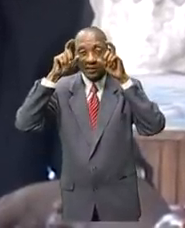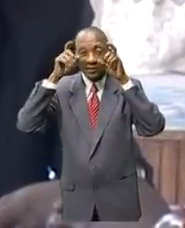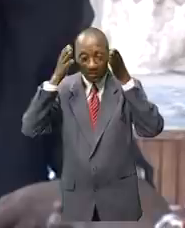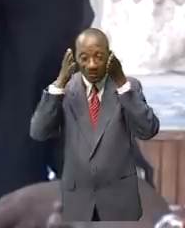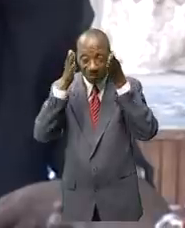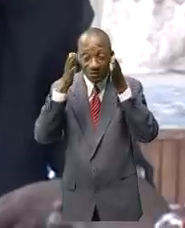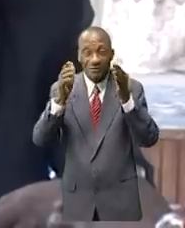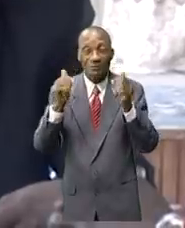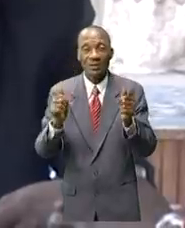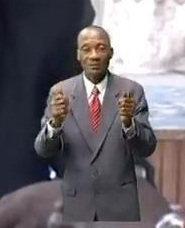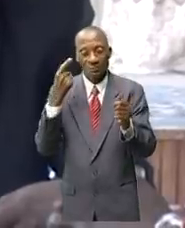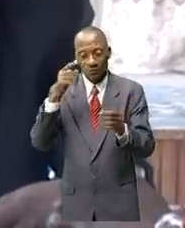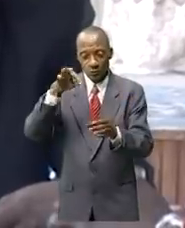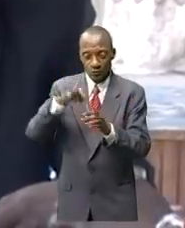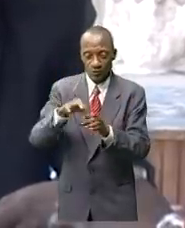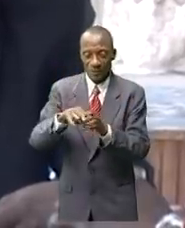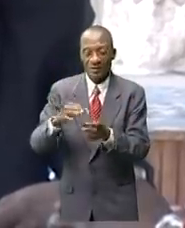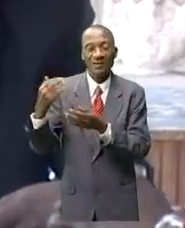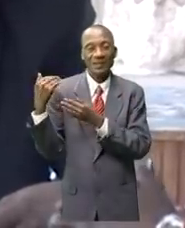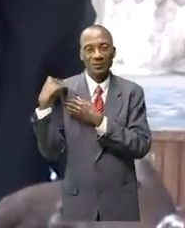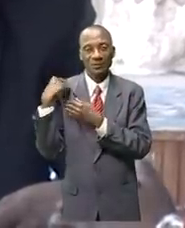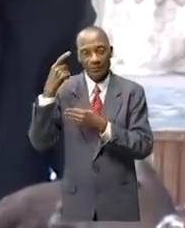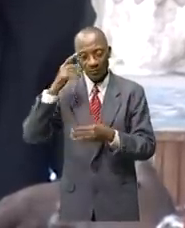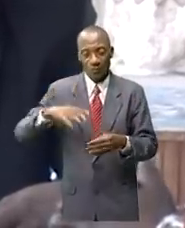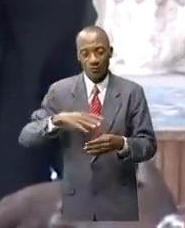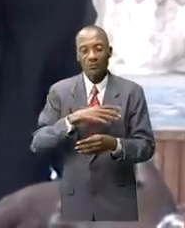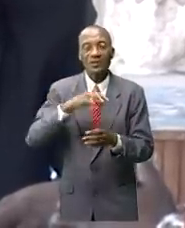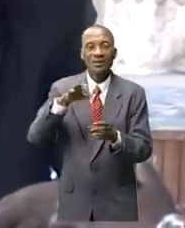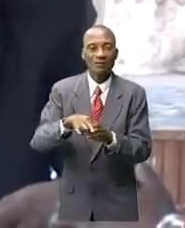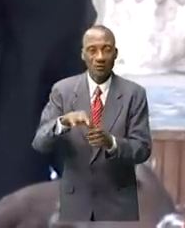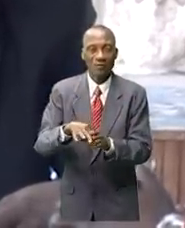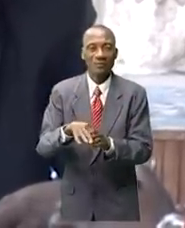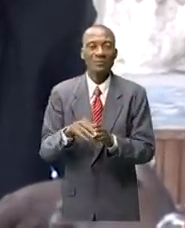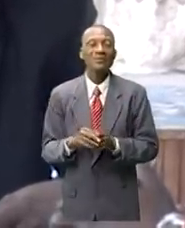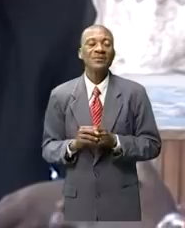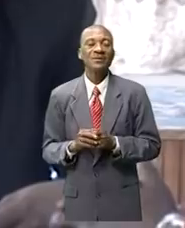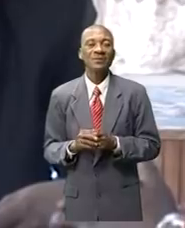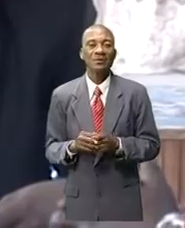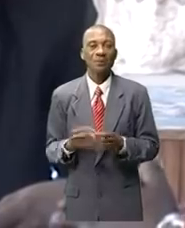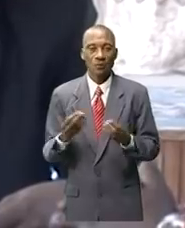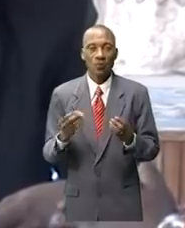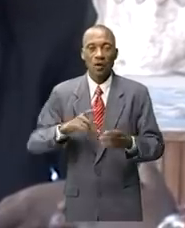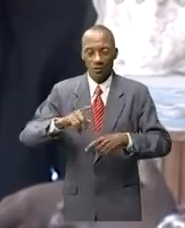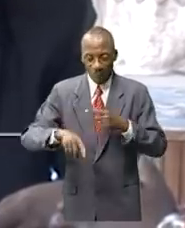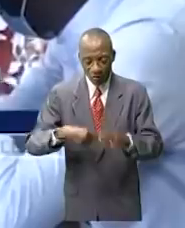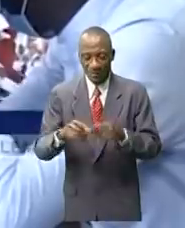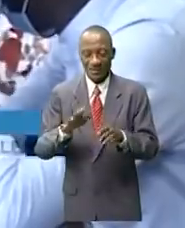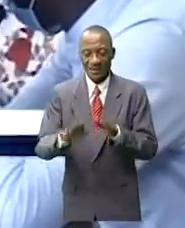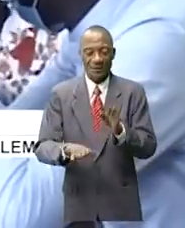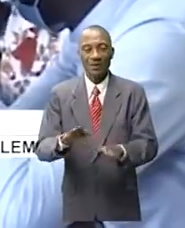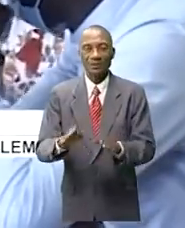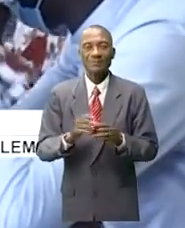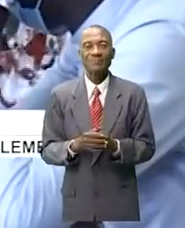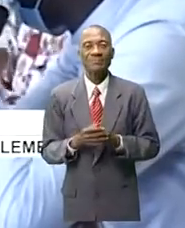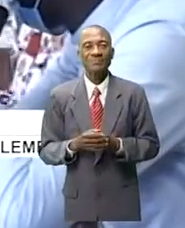pères spirituels dans les démarches de la désignation du futur président de la centrale électorale. L'appui